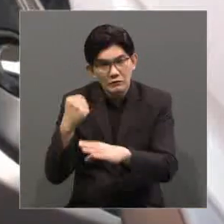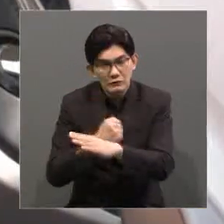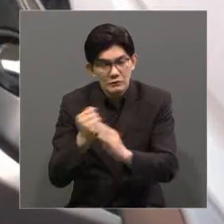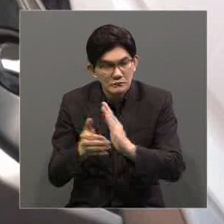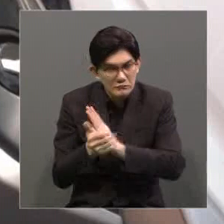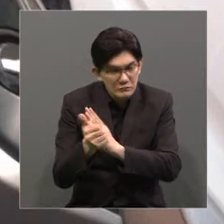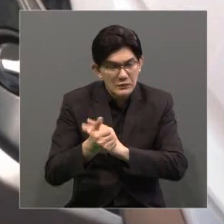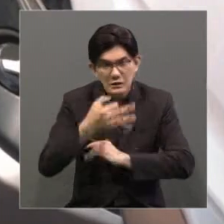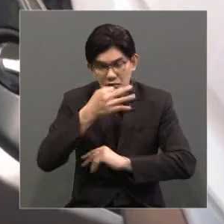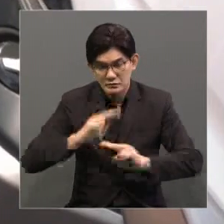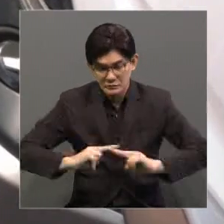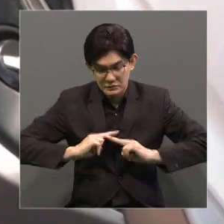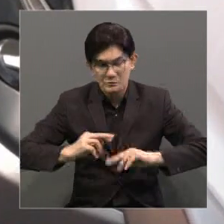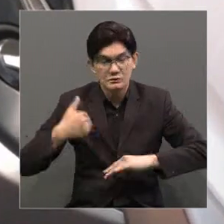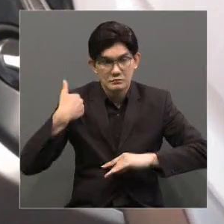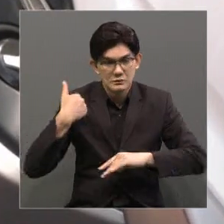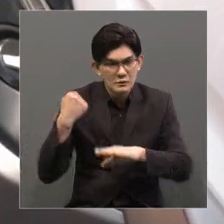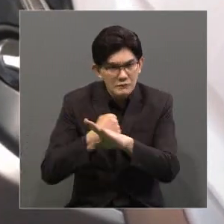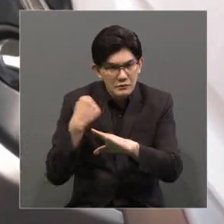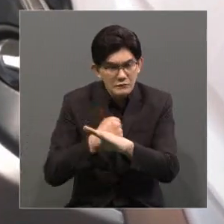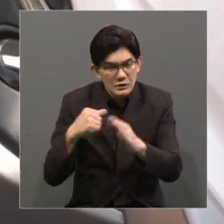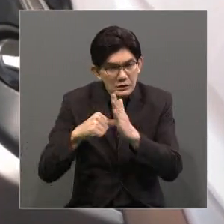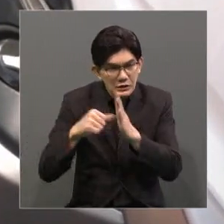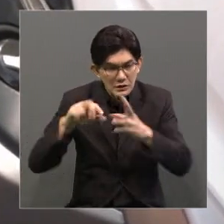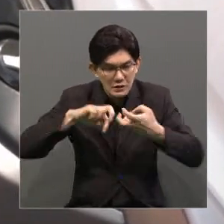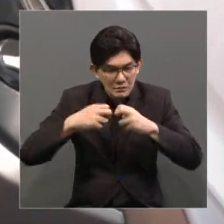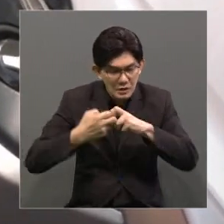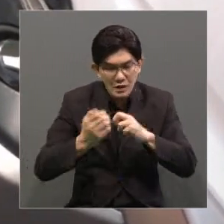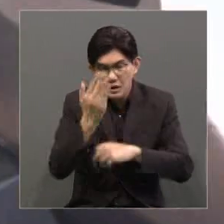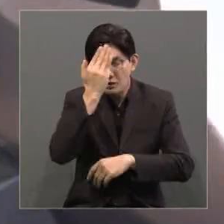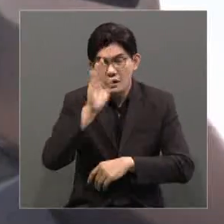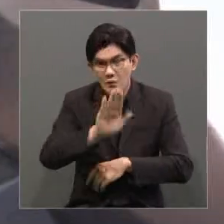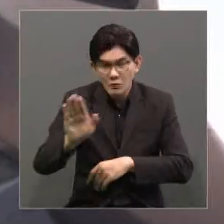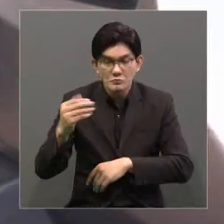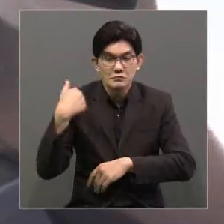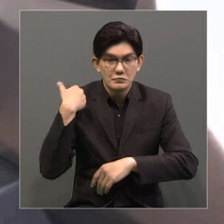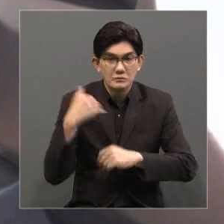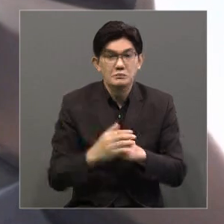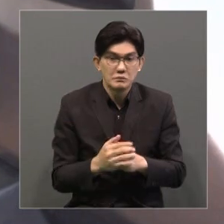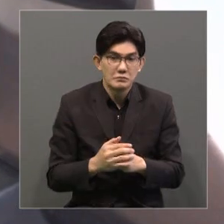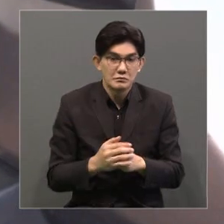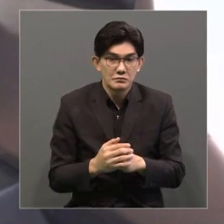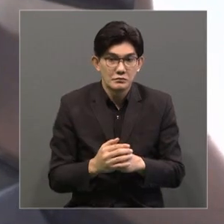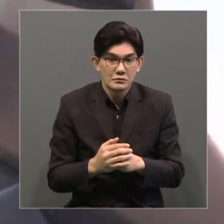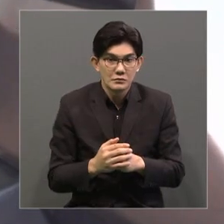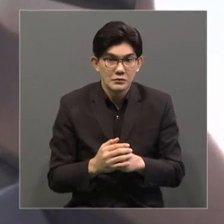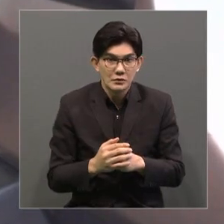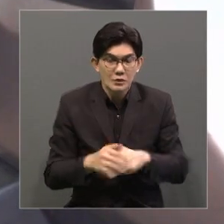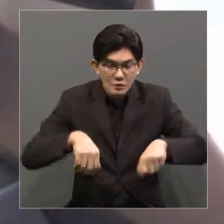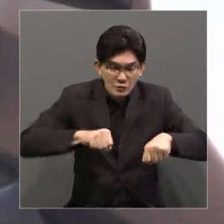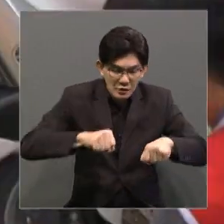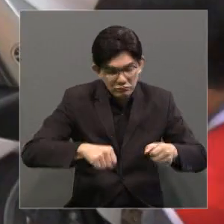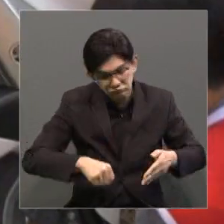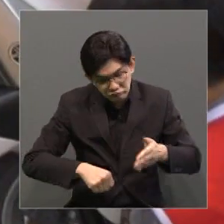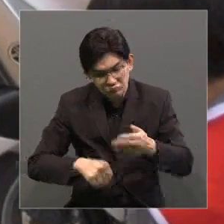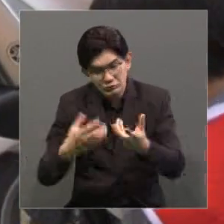ะอาชีพเขาให้ฝึกทักษะการแก้ไขปัญหาเฉพาะด้านเนื่องจากว่ากรณีรถเข้ามาแต่ละคันหรือว่